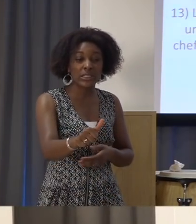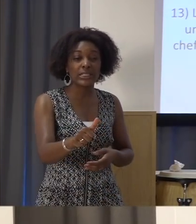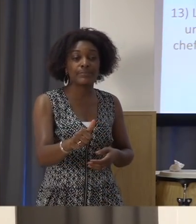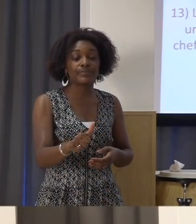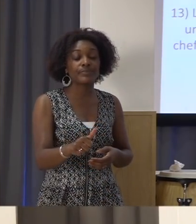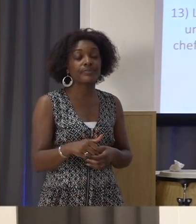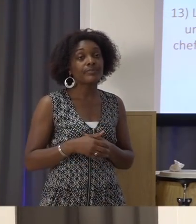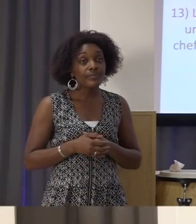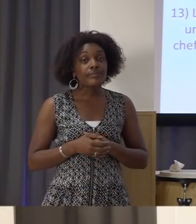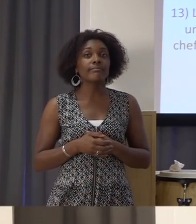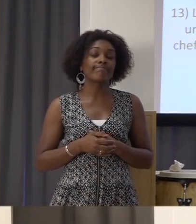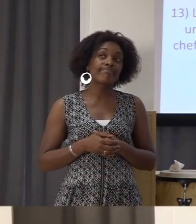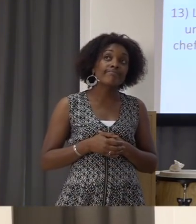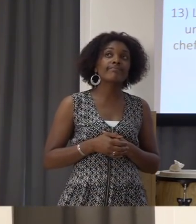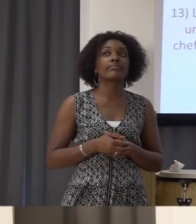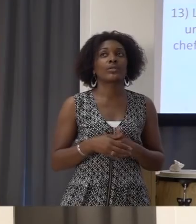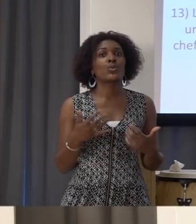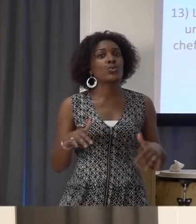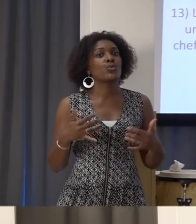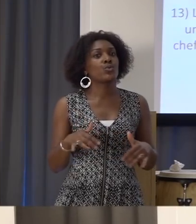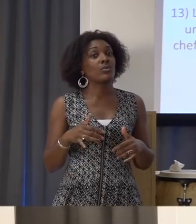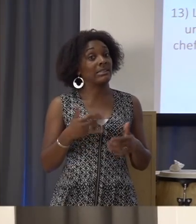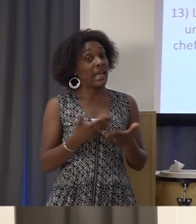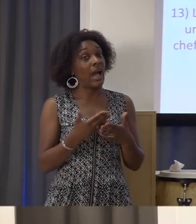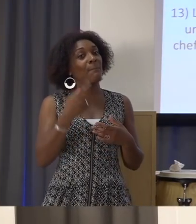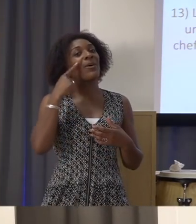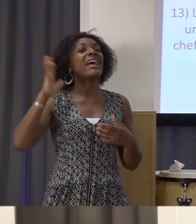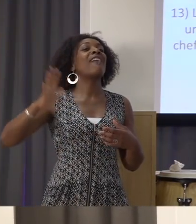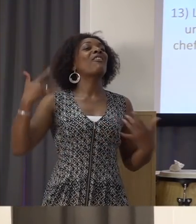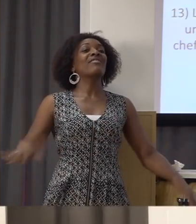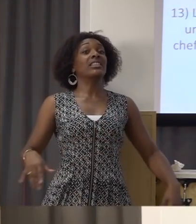Cette parole est aussi pour l'Église aujourd'hui.